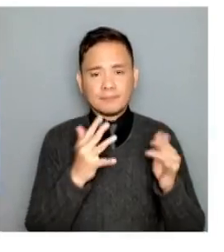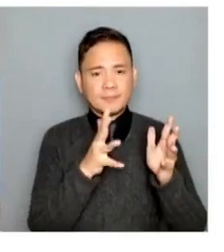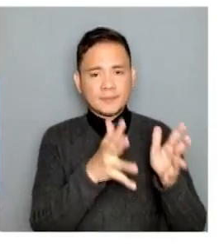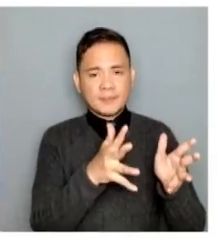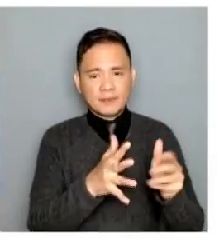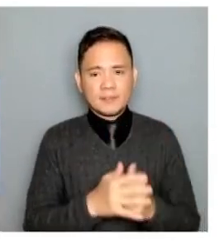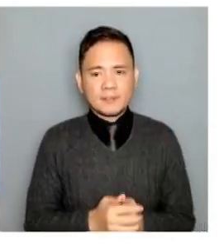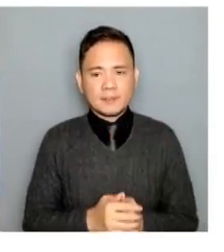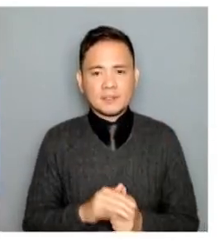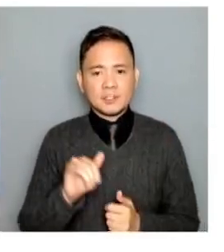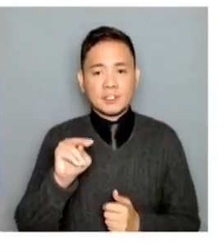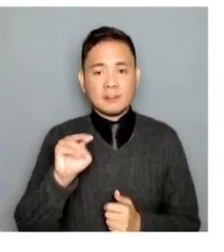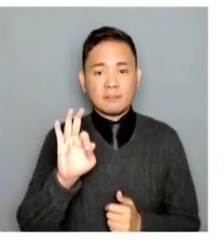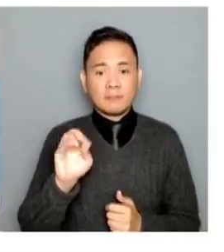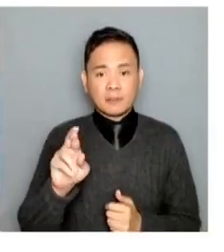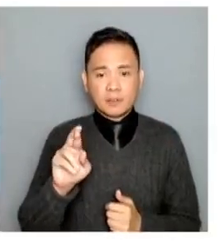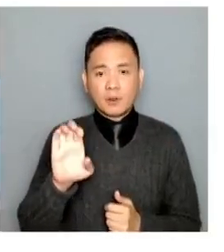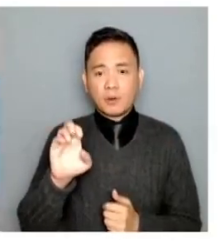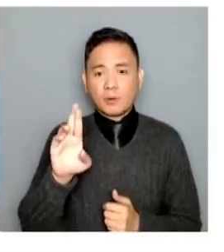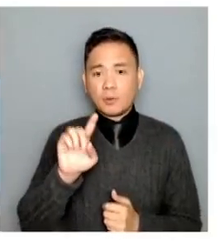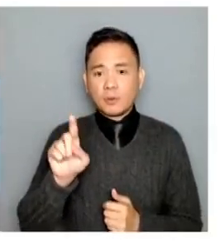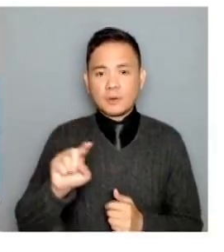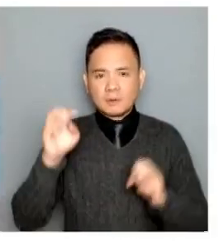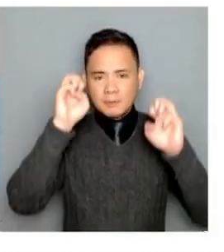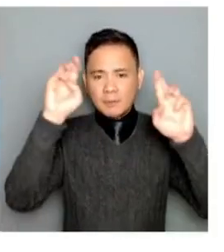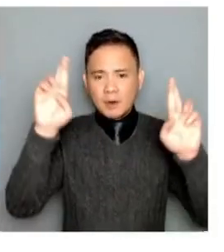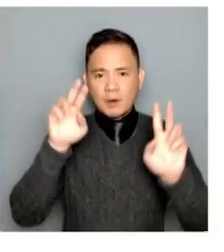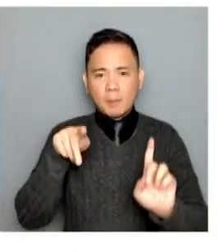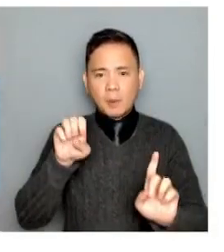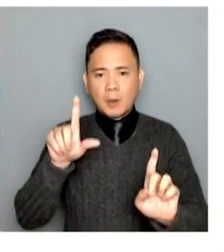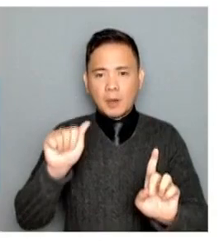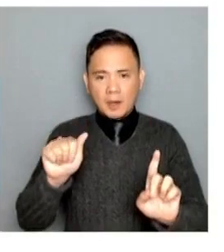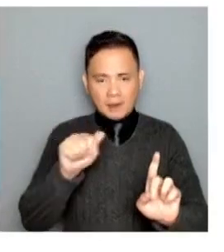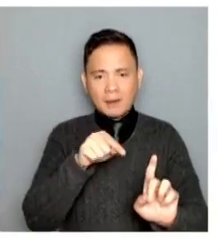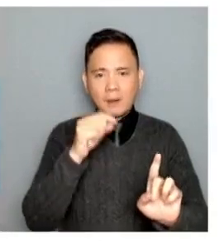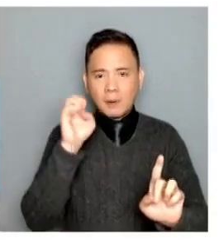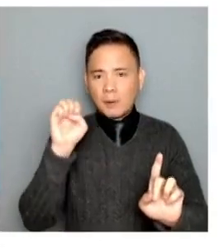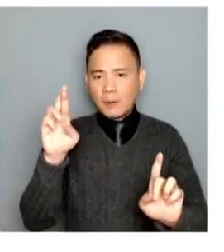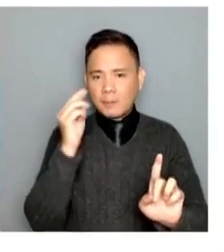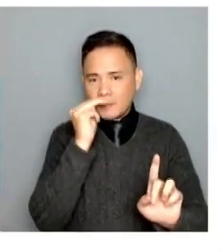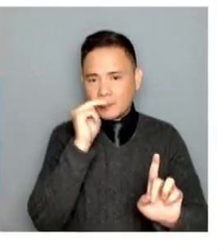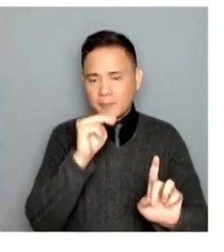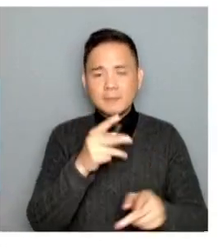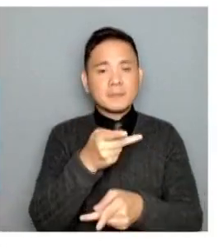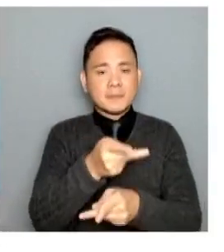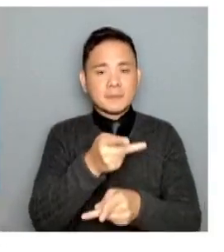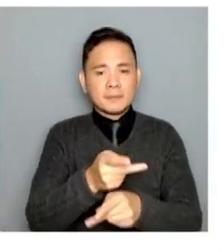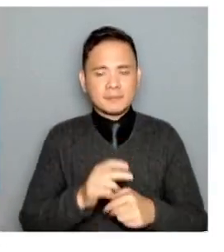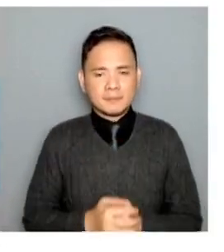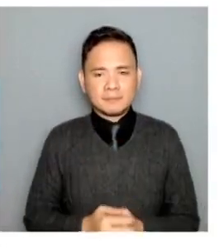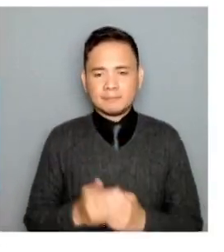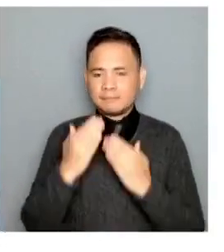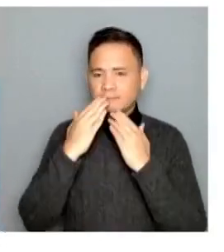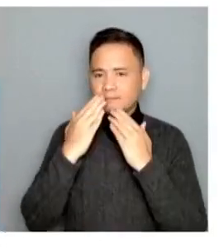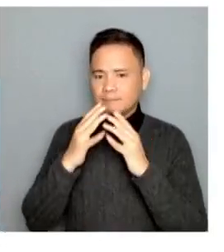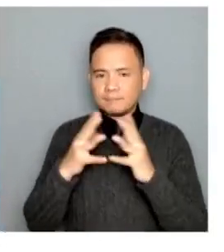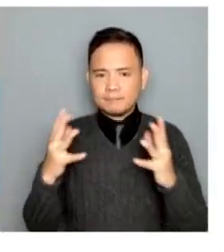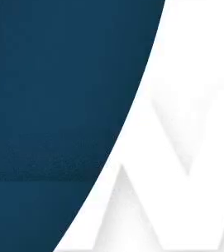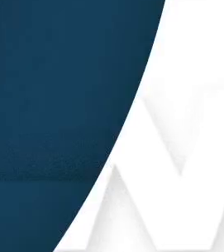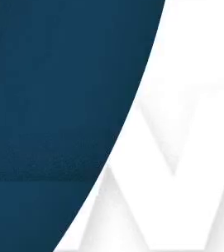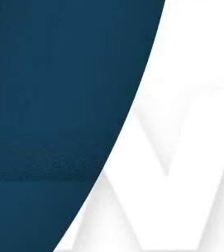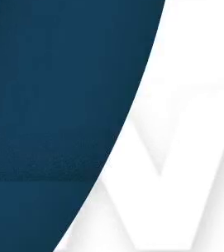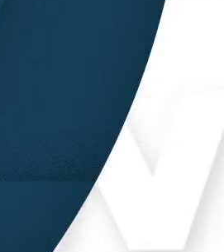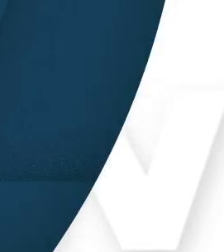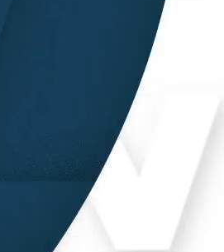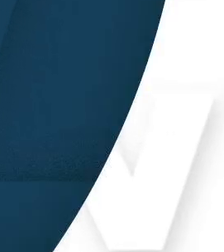Jennifer Cruz there, Mayor of Pola Town in Oriental Mindoro. Mayor, ingat po kayo. Salamat po. Salamat po. Thank you po. Thank you po.